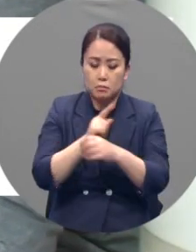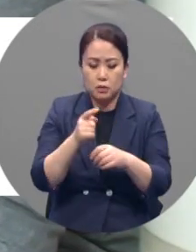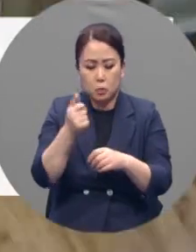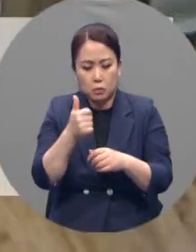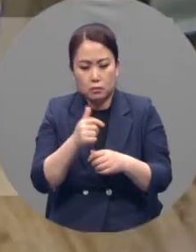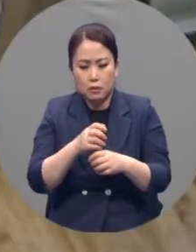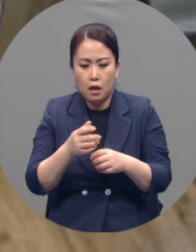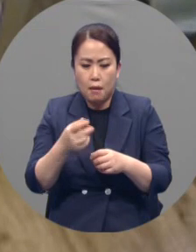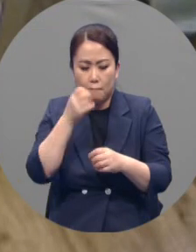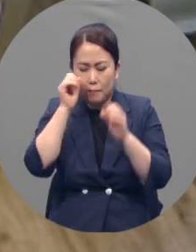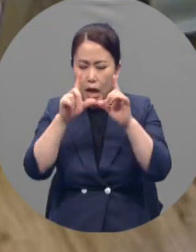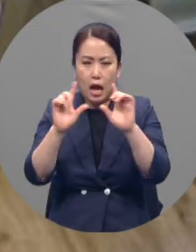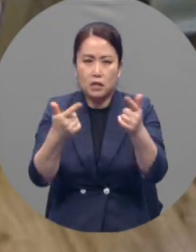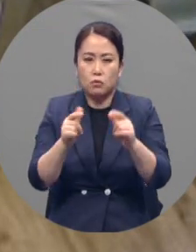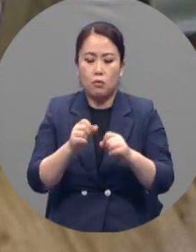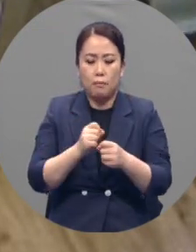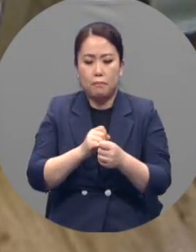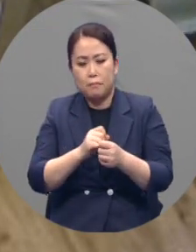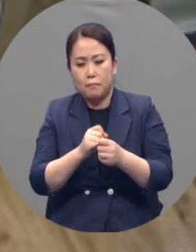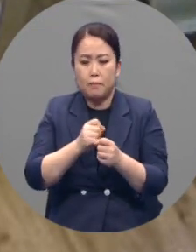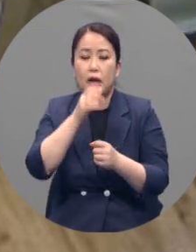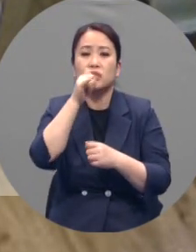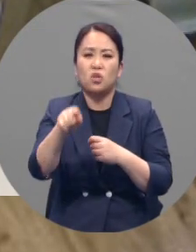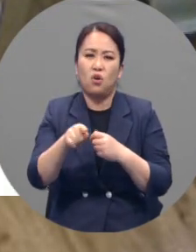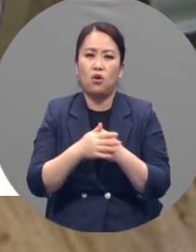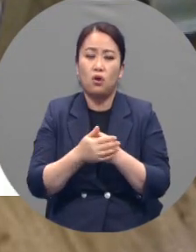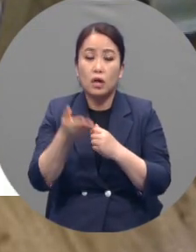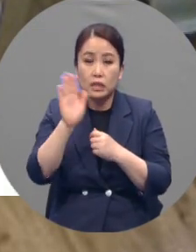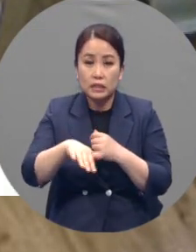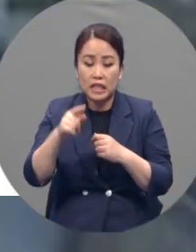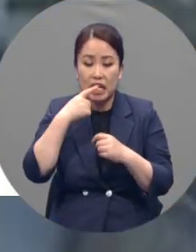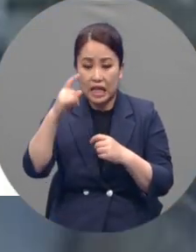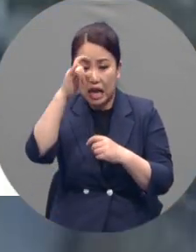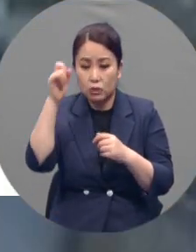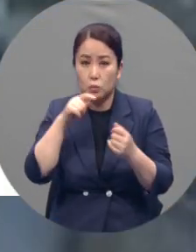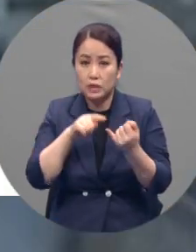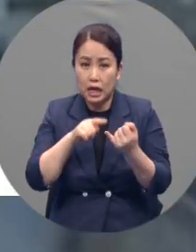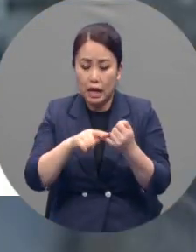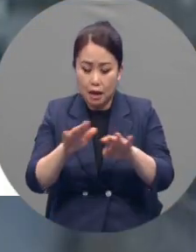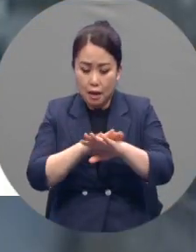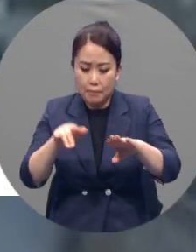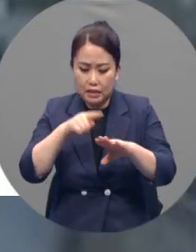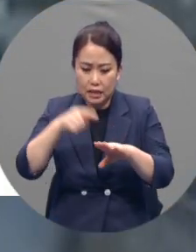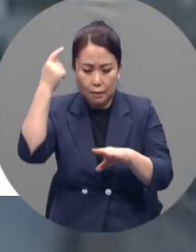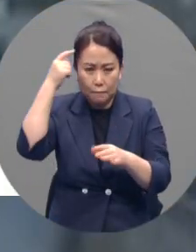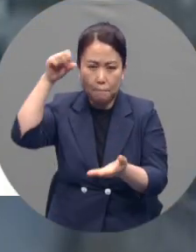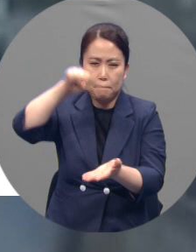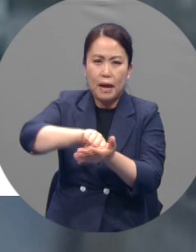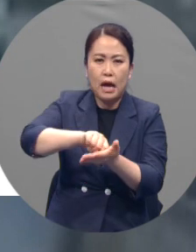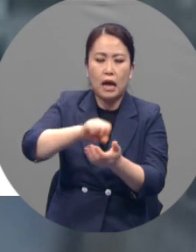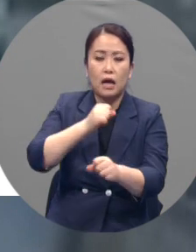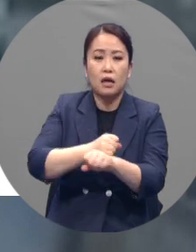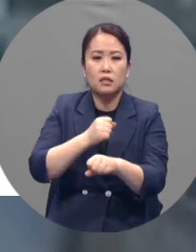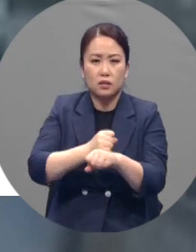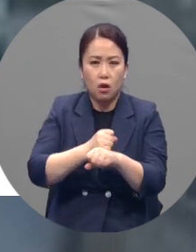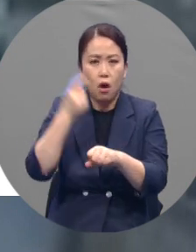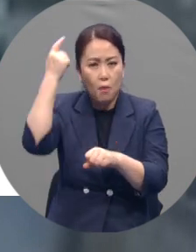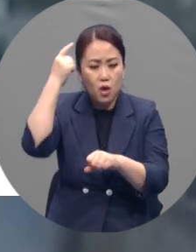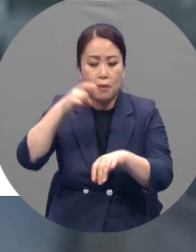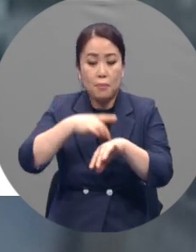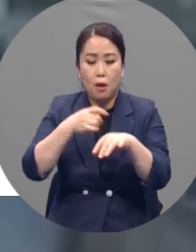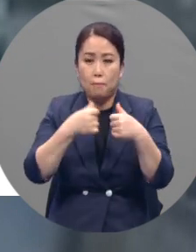비튼다든지. 검찰은 간호사 A씨가 아영이를 바닥에 떨어뜨려 두개골 골절상 등의 상해를 입혔고